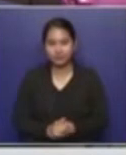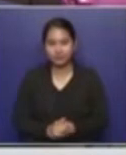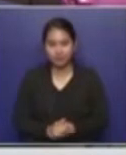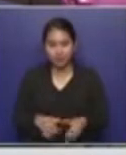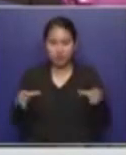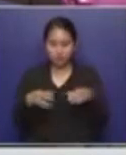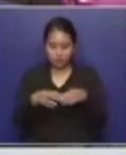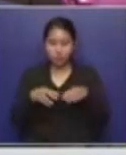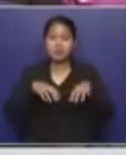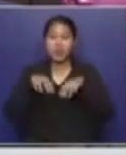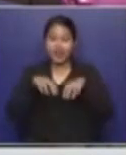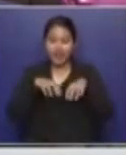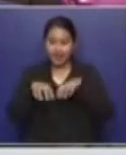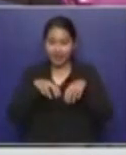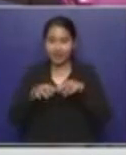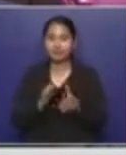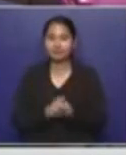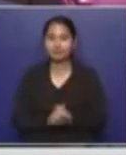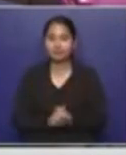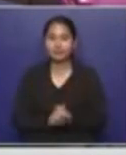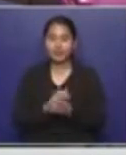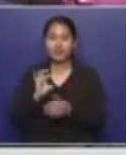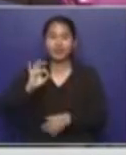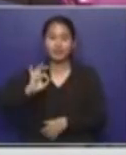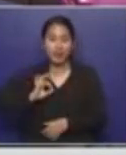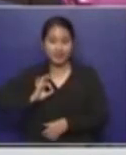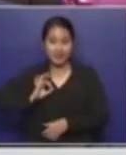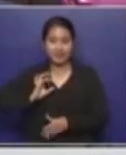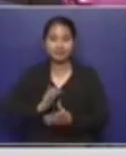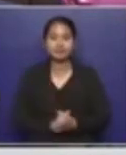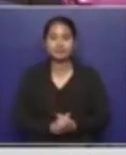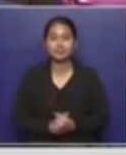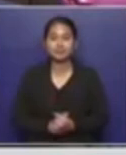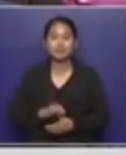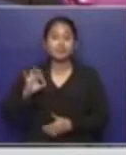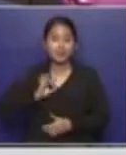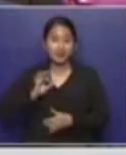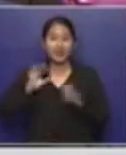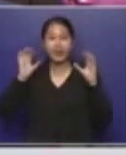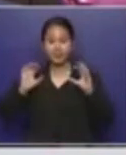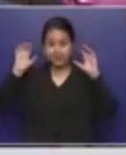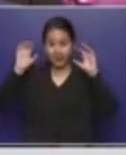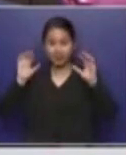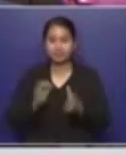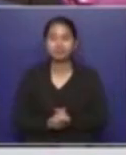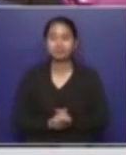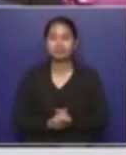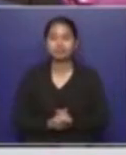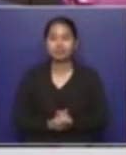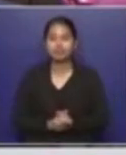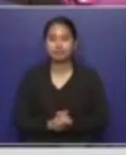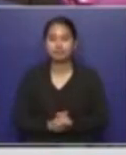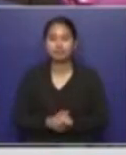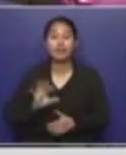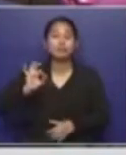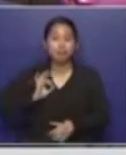ริหารรวมทั้งพี่น้องสมาชิกฝากรัฐบาลและพี่น้องสมาชิกสภาผู้แทนฝ